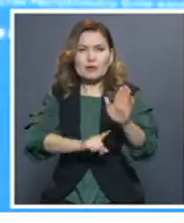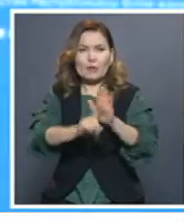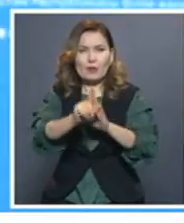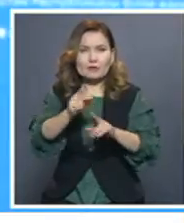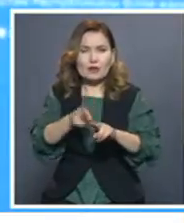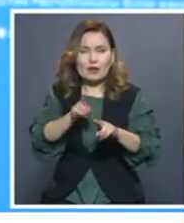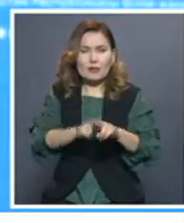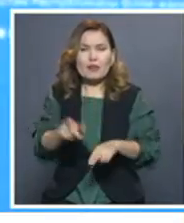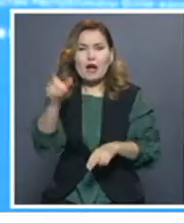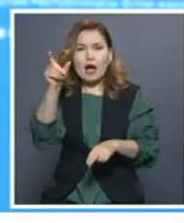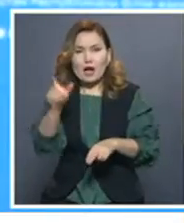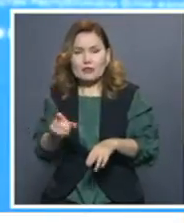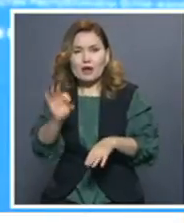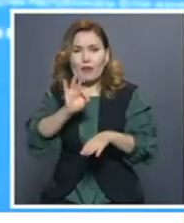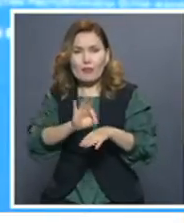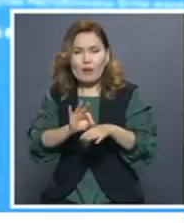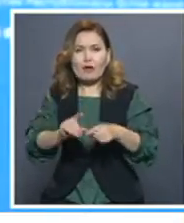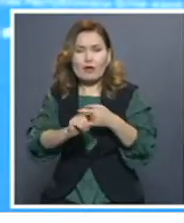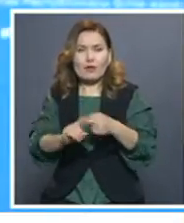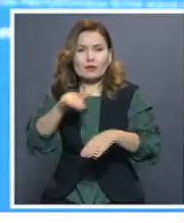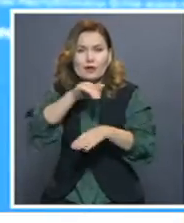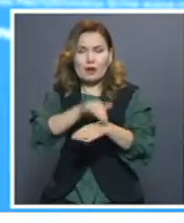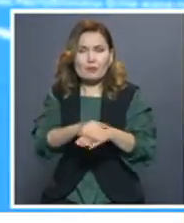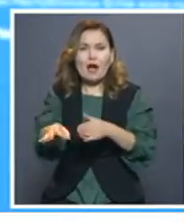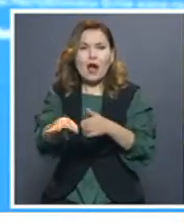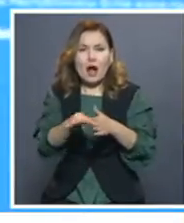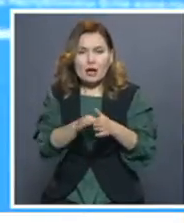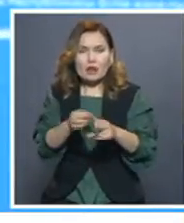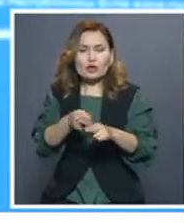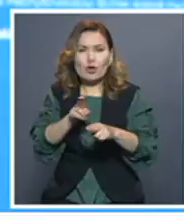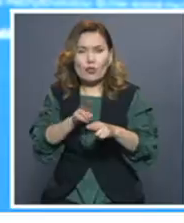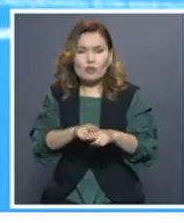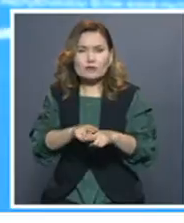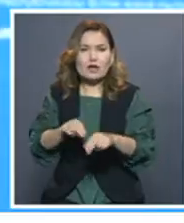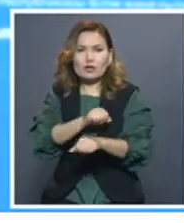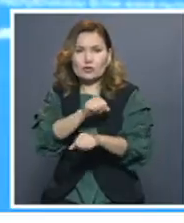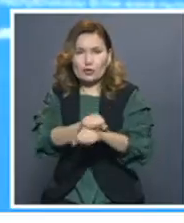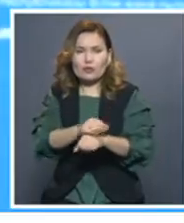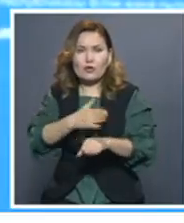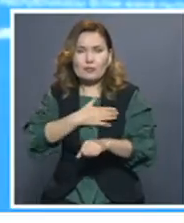Егер адамға тән инфекция анықталса, әрі қарай денсаулық